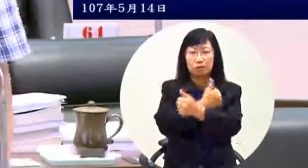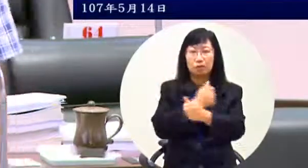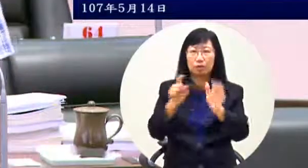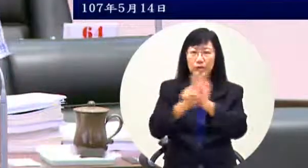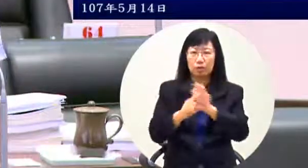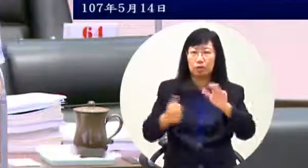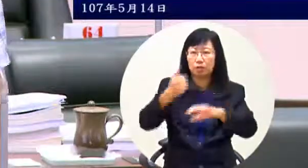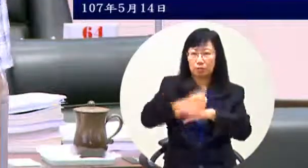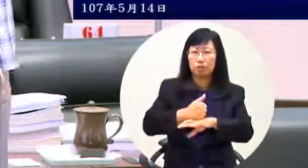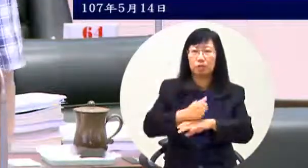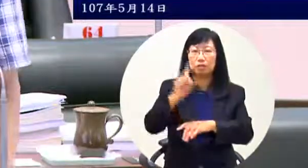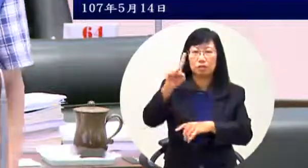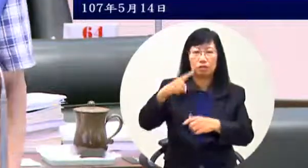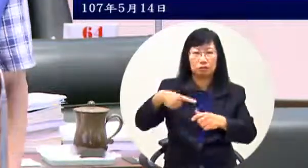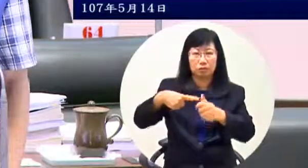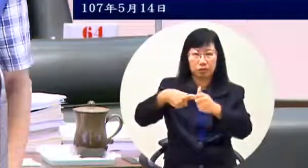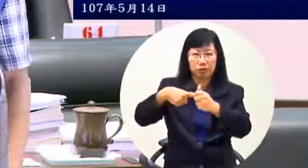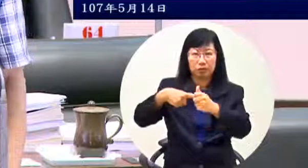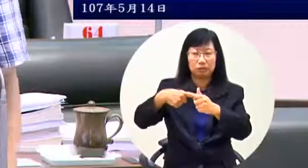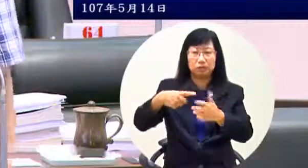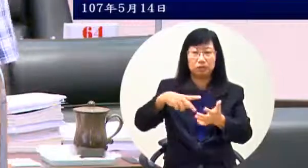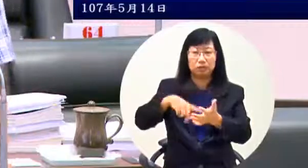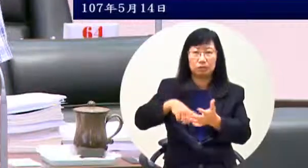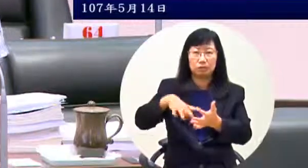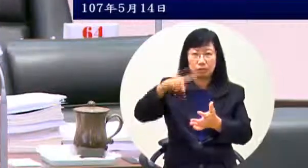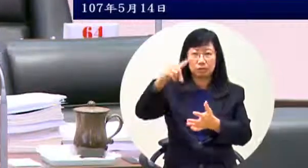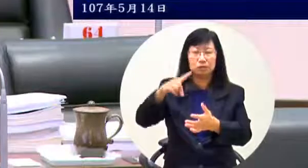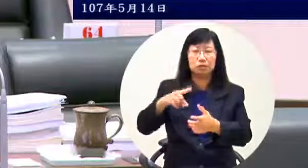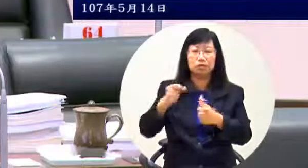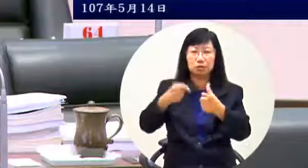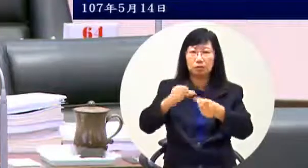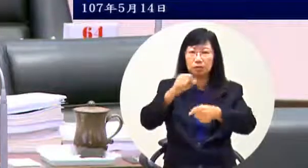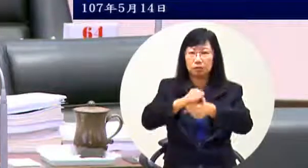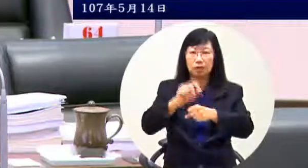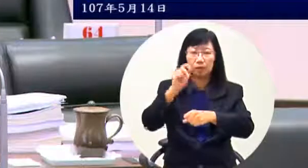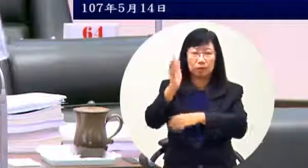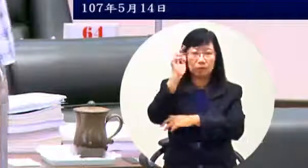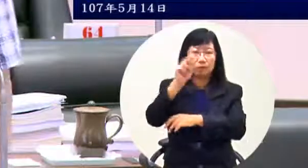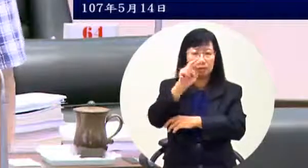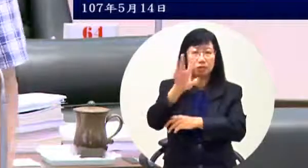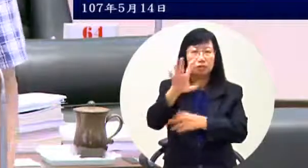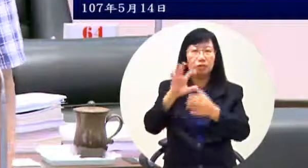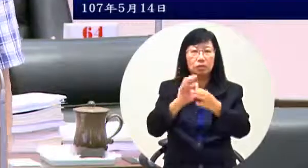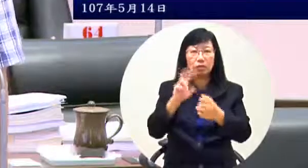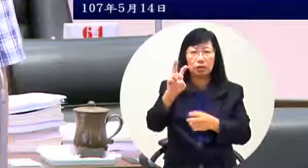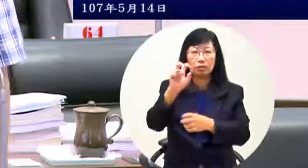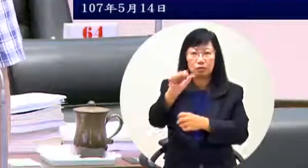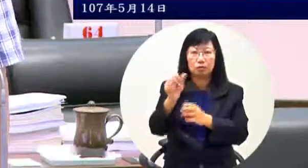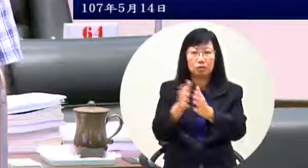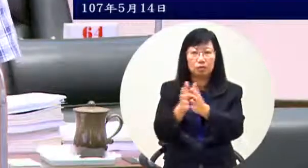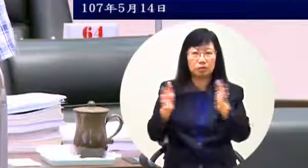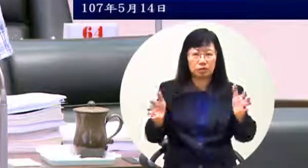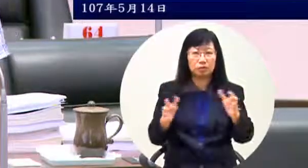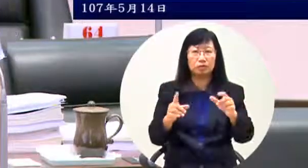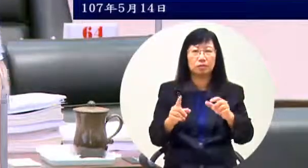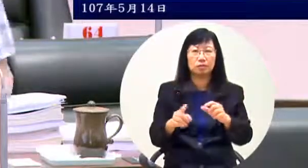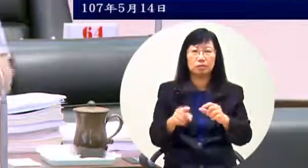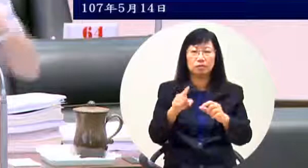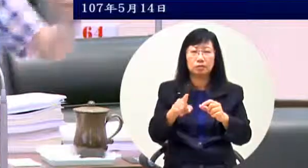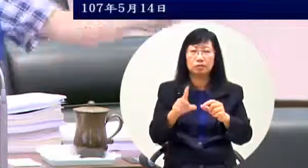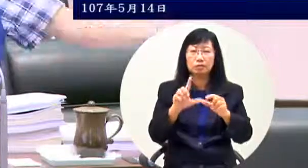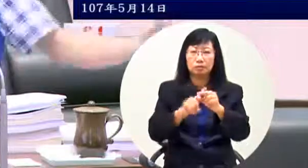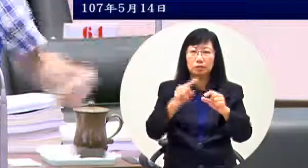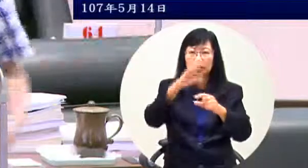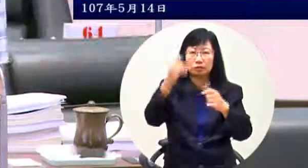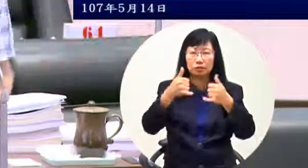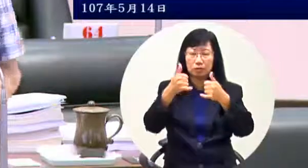表会的时候，就开始骂25期从化区中博地下道、中山路博爱都不通，后起